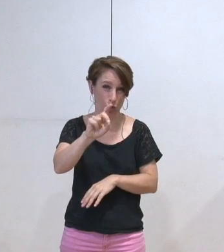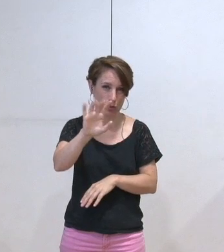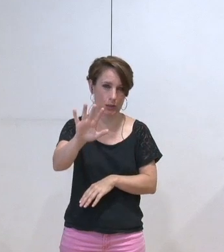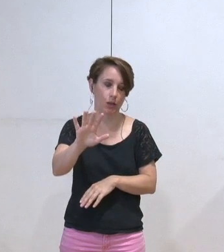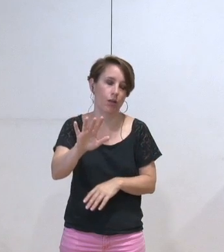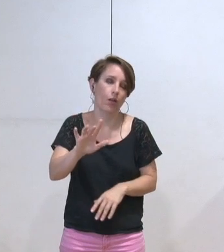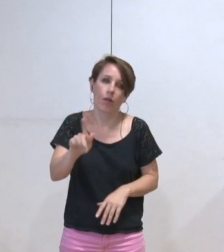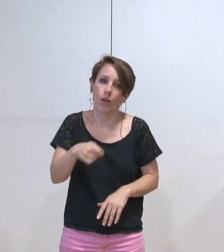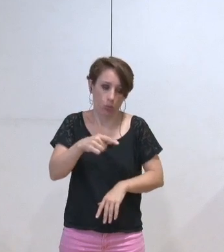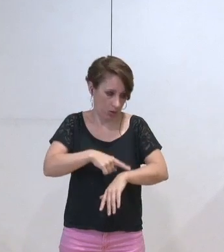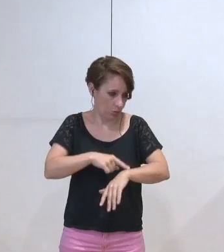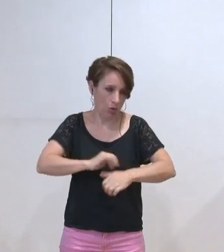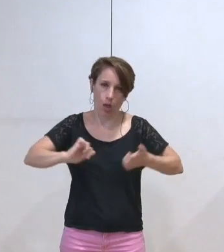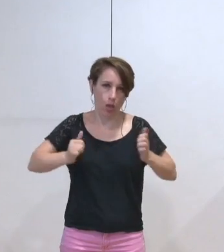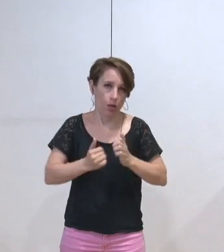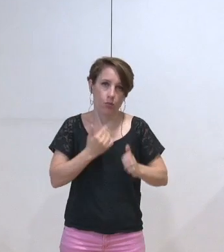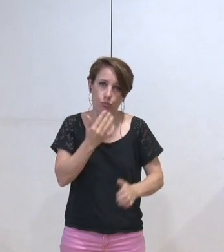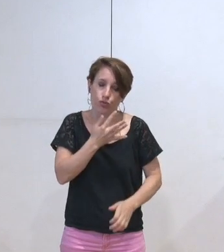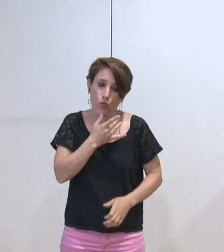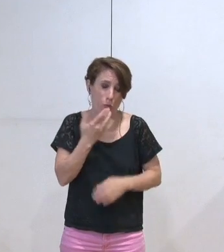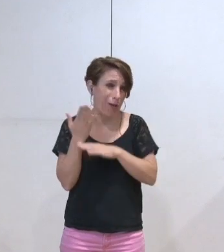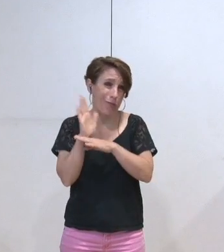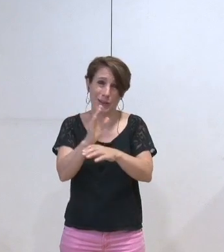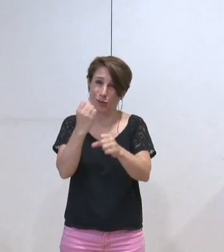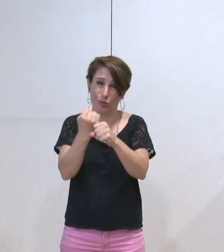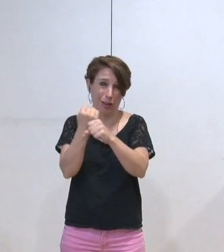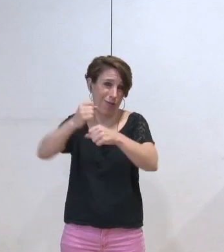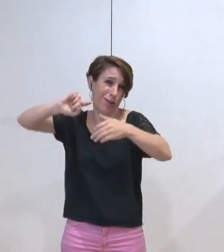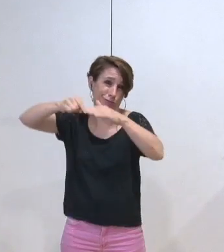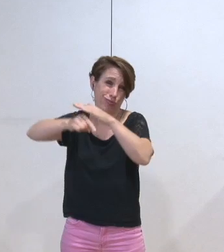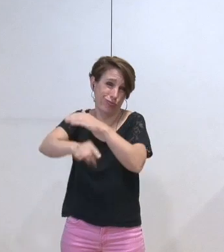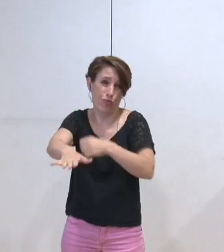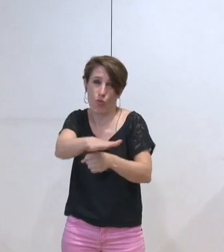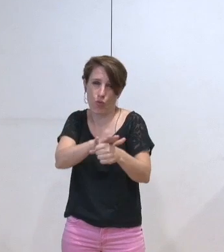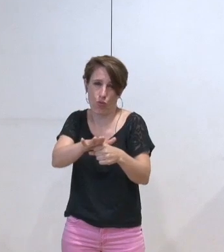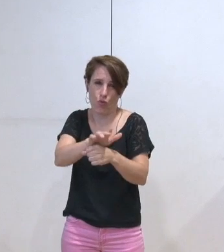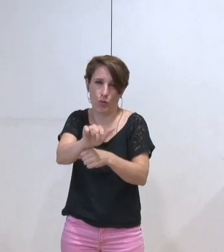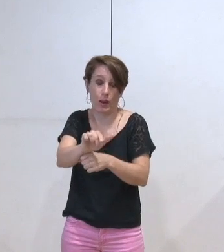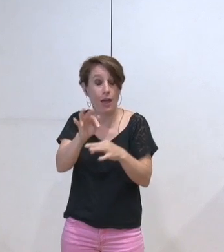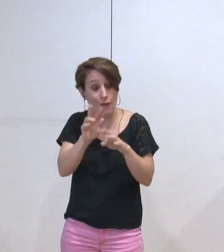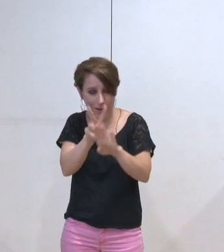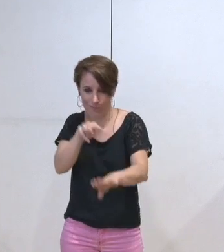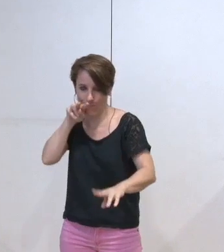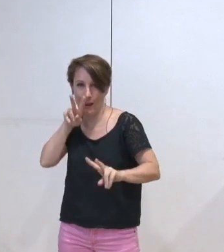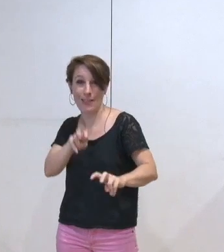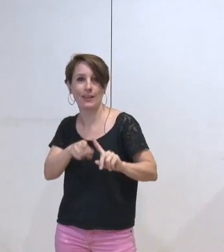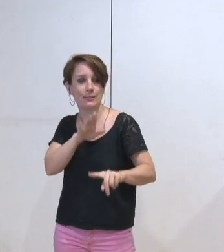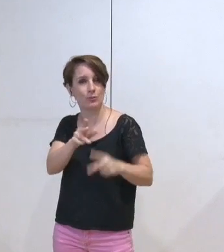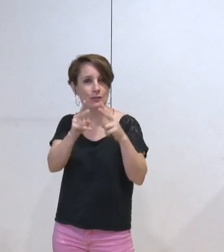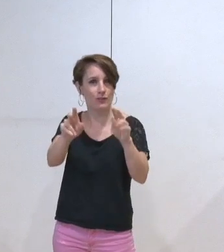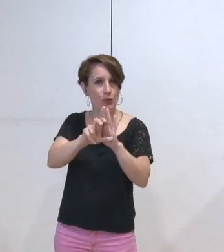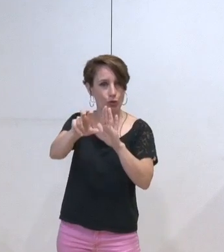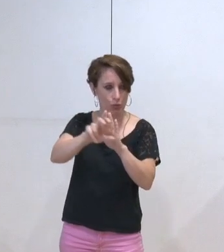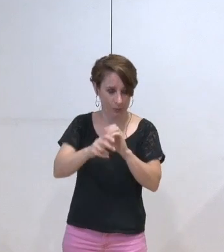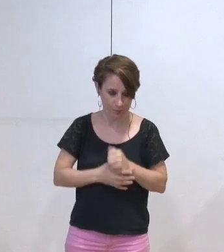mené et la perspective et les images qu'elle nous donne de notre ville ce dispositif cette